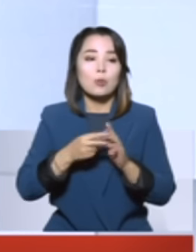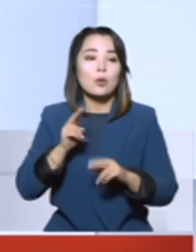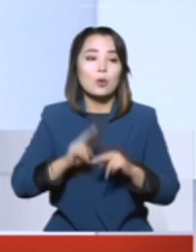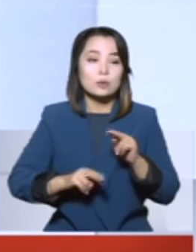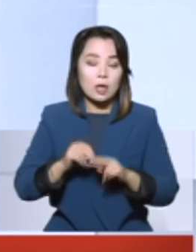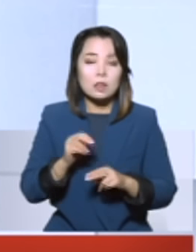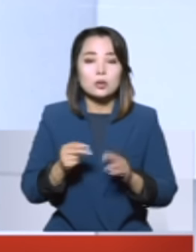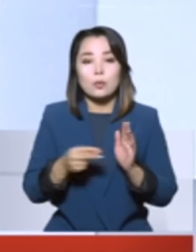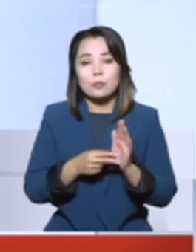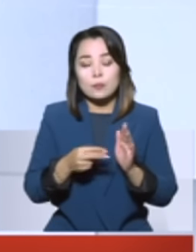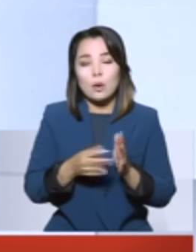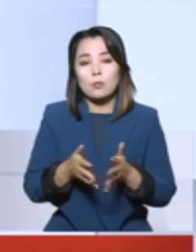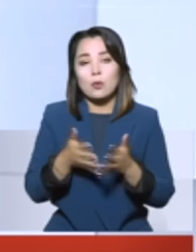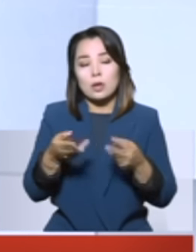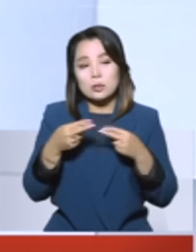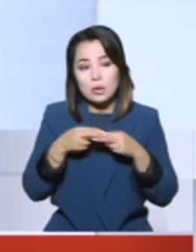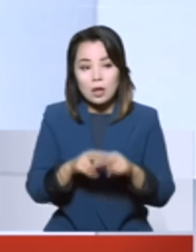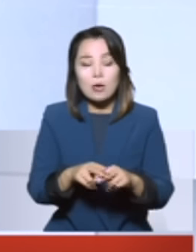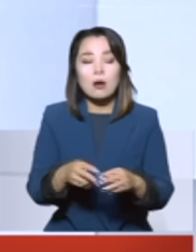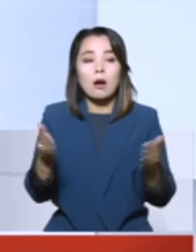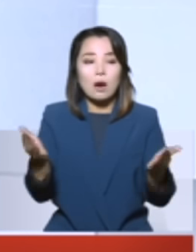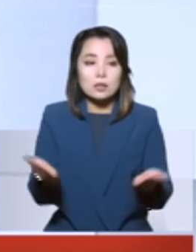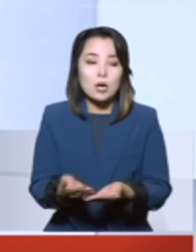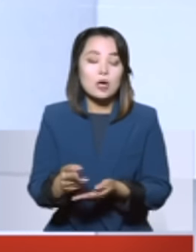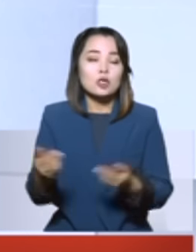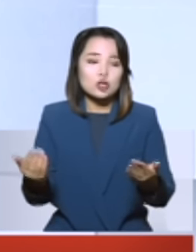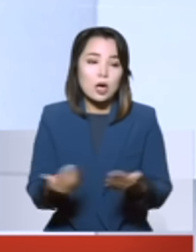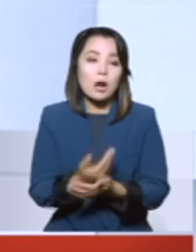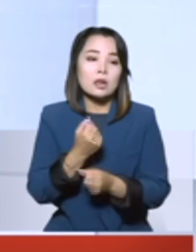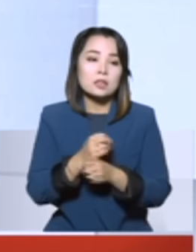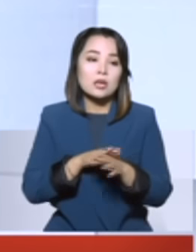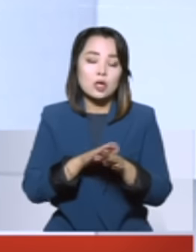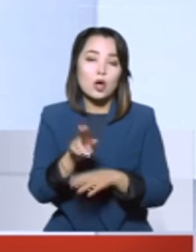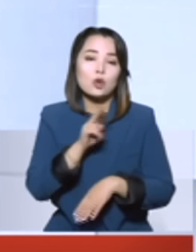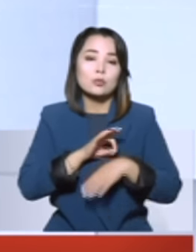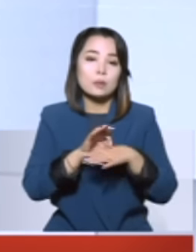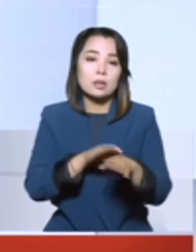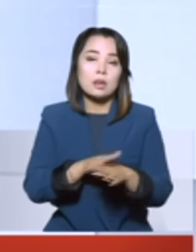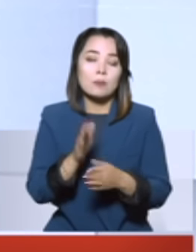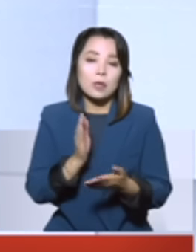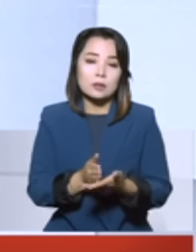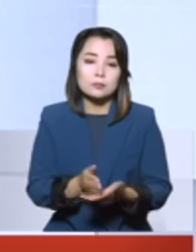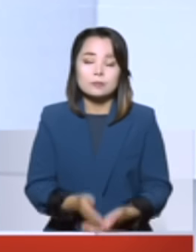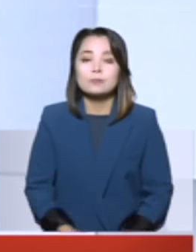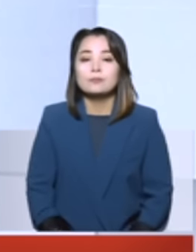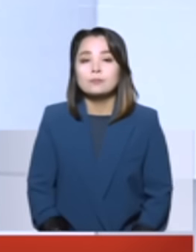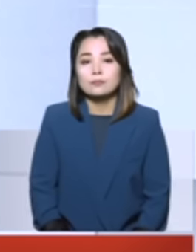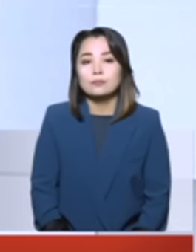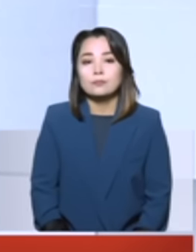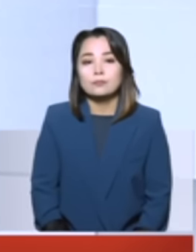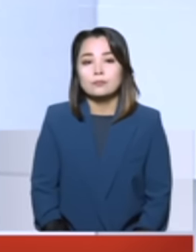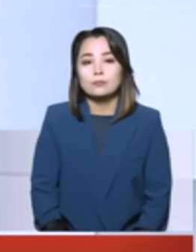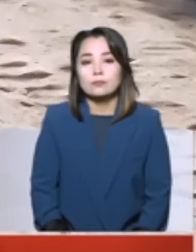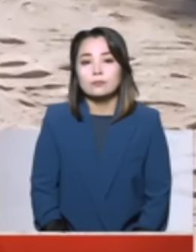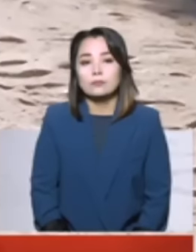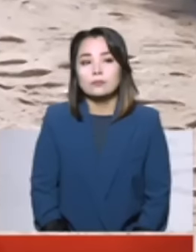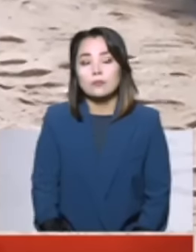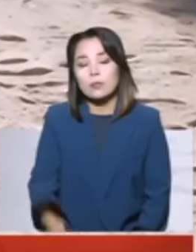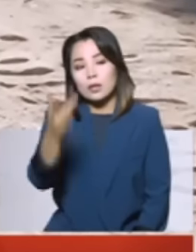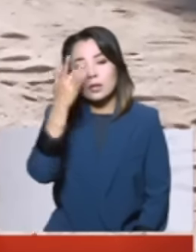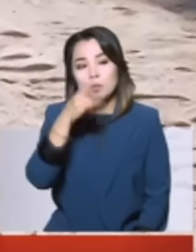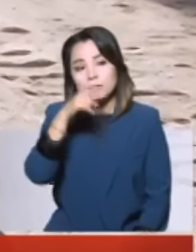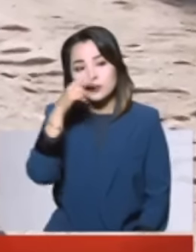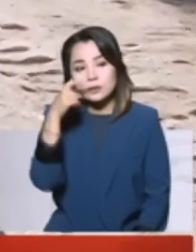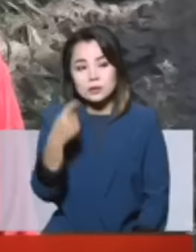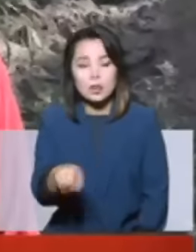құрылып, қомақты қаржы бөлініп, арықтарды жаңарту жұмыстары жүріп жатыр. Қуаныш Қанатұлы айтсын. Жаздың аптап